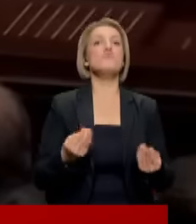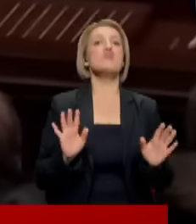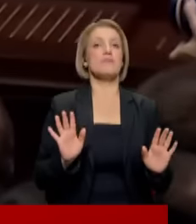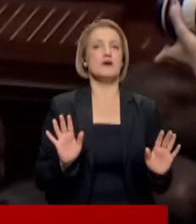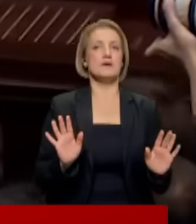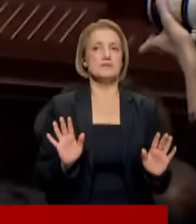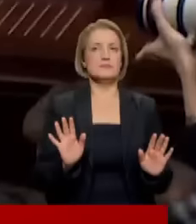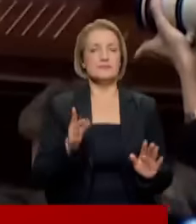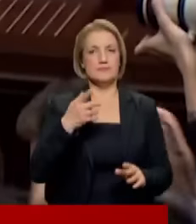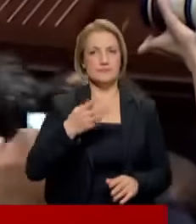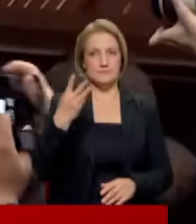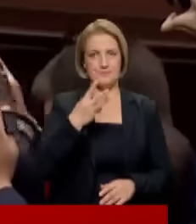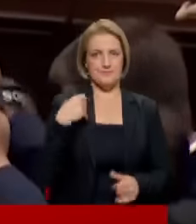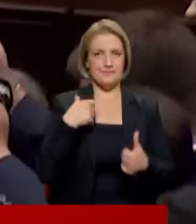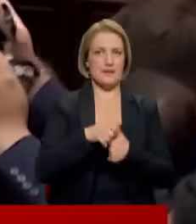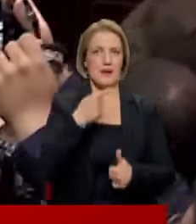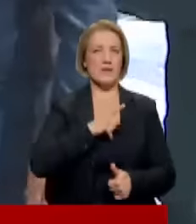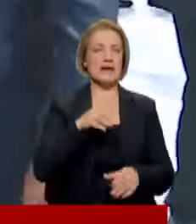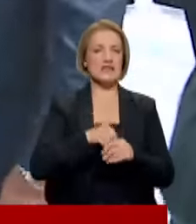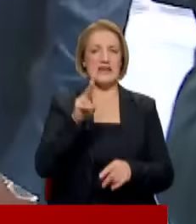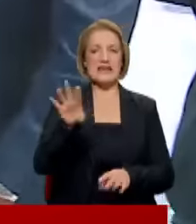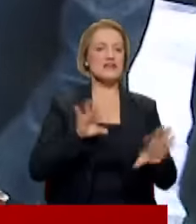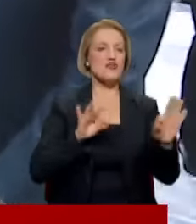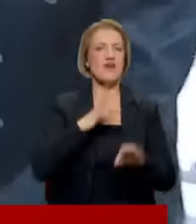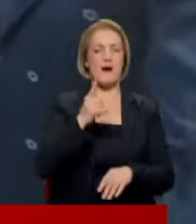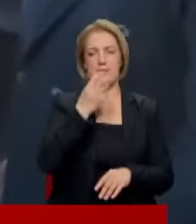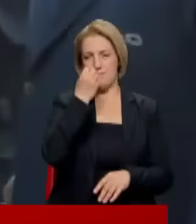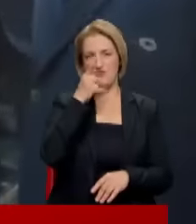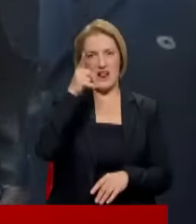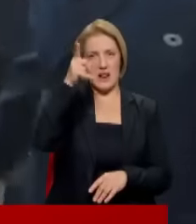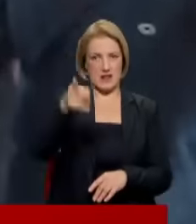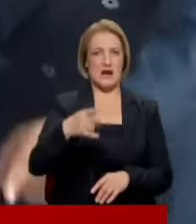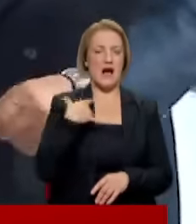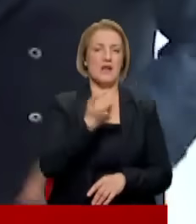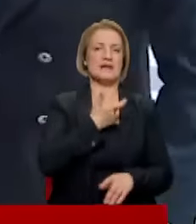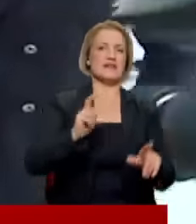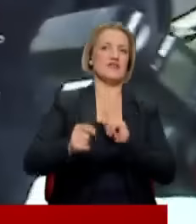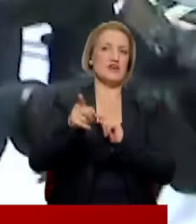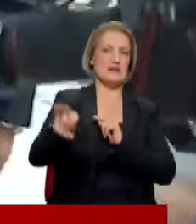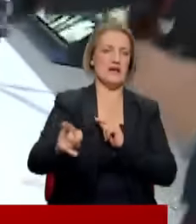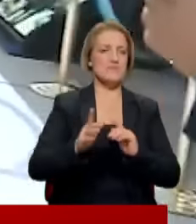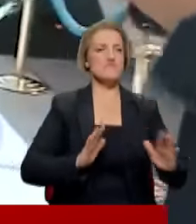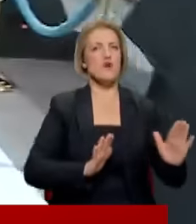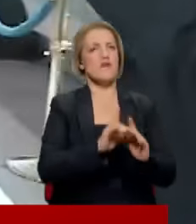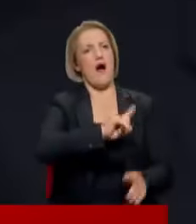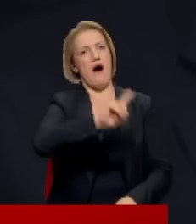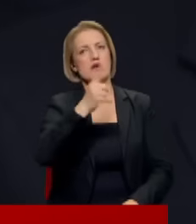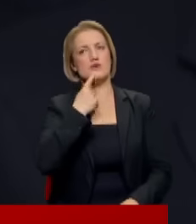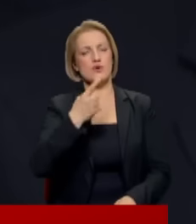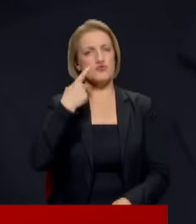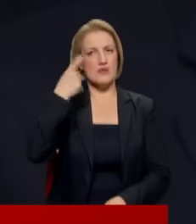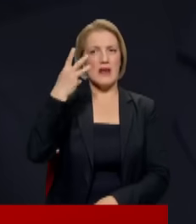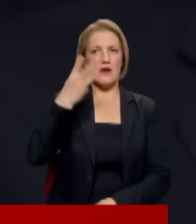mıdır Erdoğan'ın yeniden adaylığı için İki seçenek var biri Bahçeli'nin de işaret ettiği anayasa değişikliği muhalefet Hayır diyor